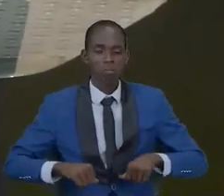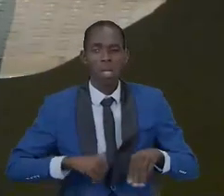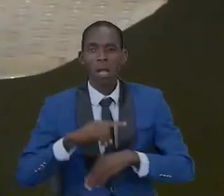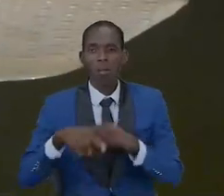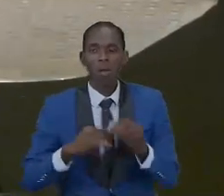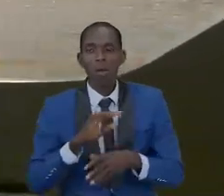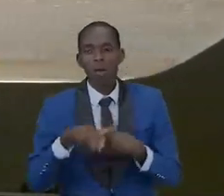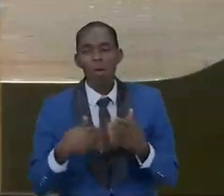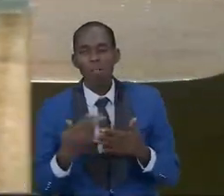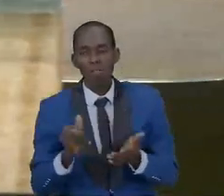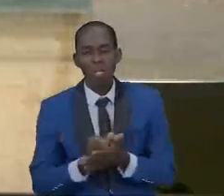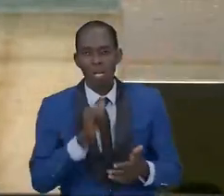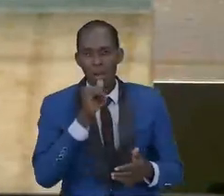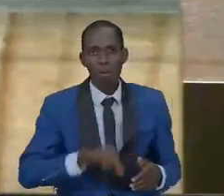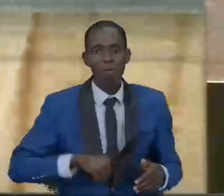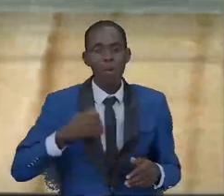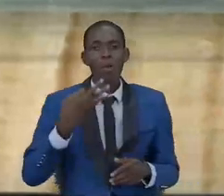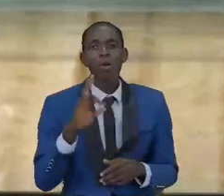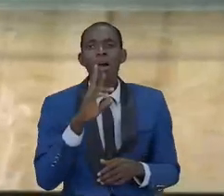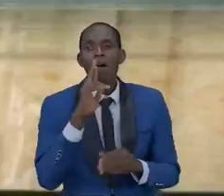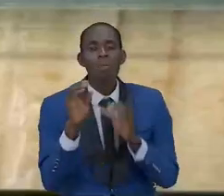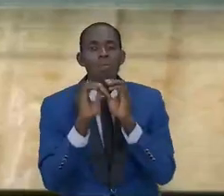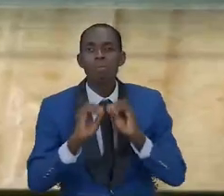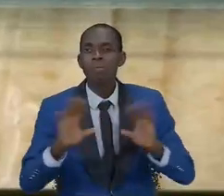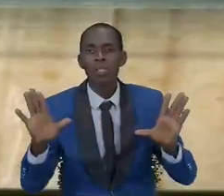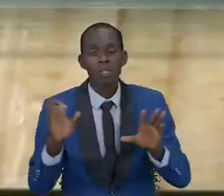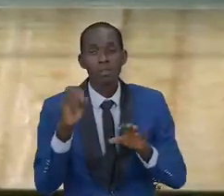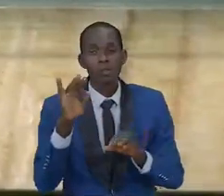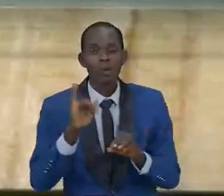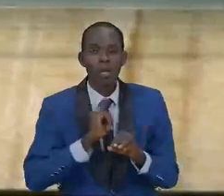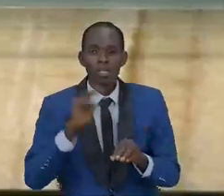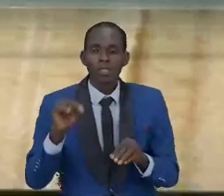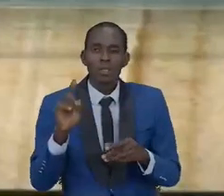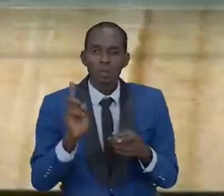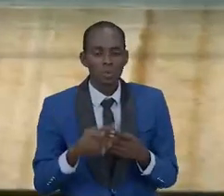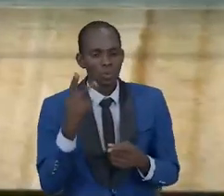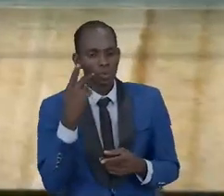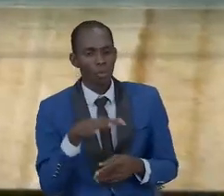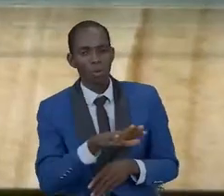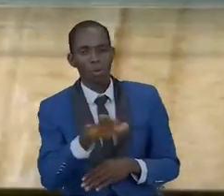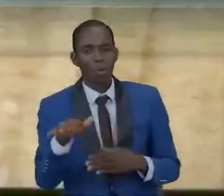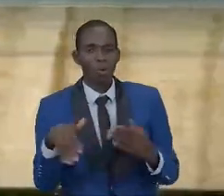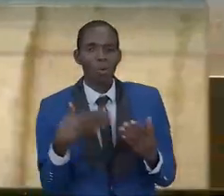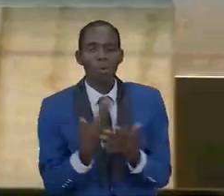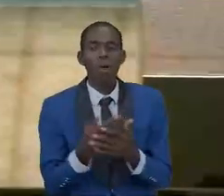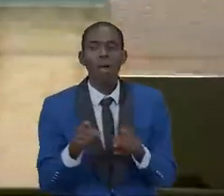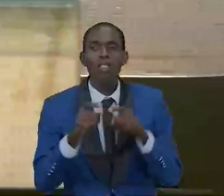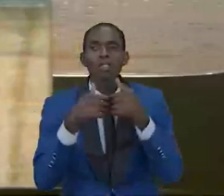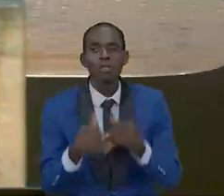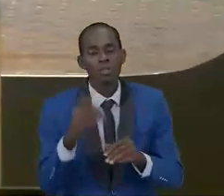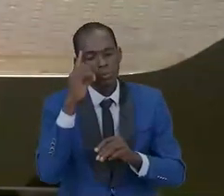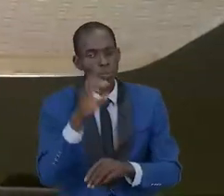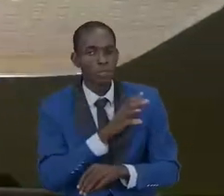me glorifier le jeu pour lesquels je Bombay le Tosse à maintenant elles sont vertes je dois les voir comme une perte pour Christ